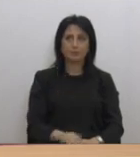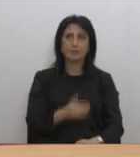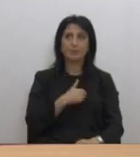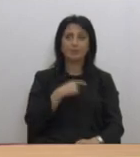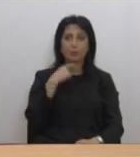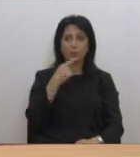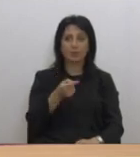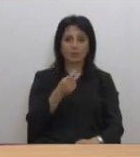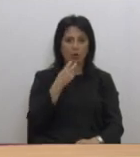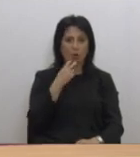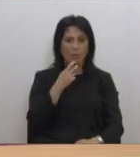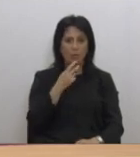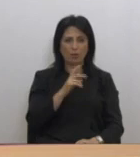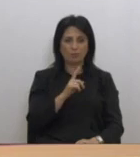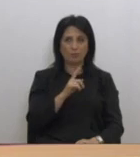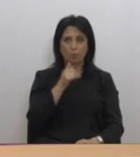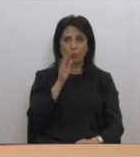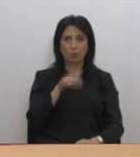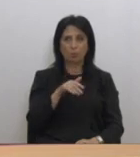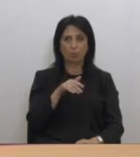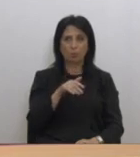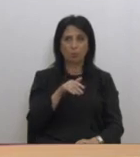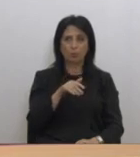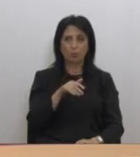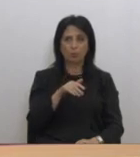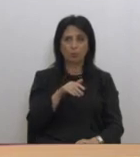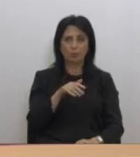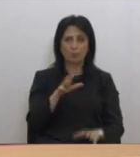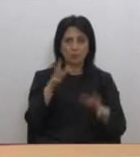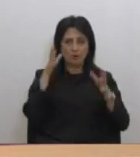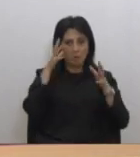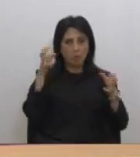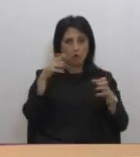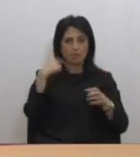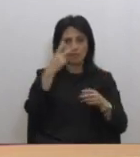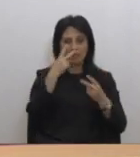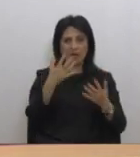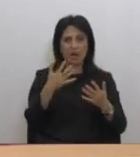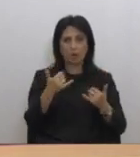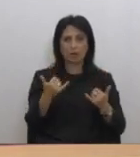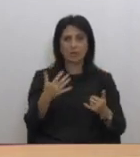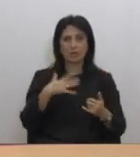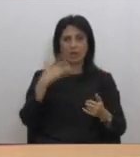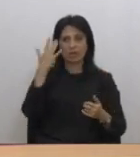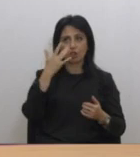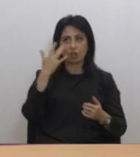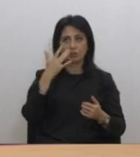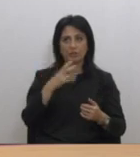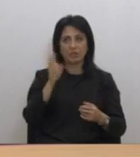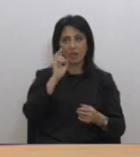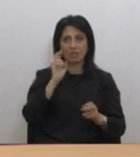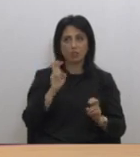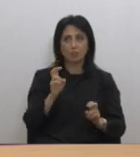მინდოდა მეთქვა კომიკურად, მაგრამ მე მგონი უფრო მონსტრის სახით გამოიყურება დღეს ქართული ოცნების